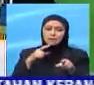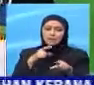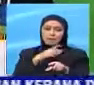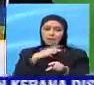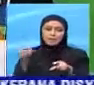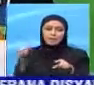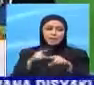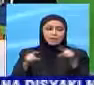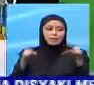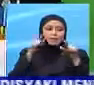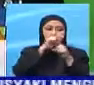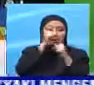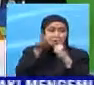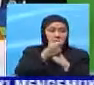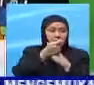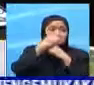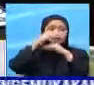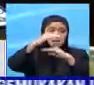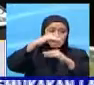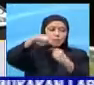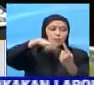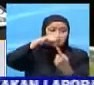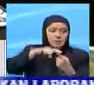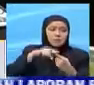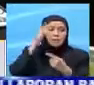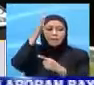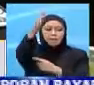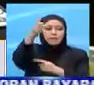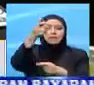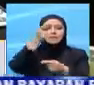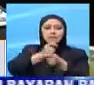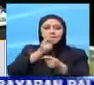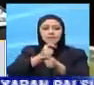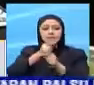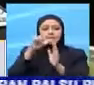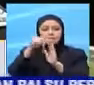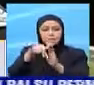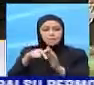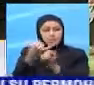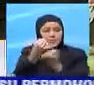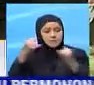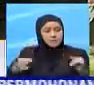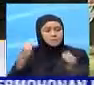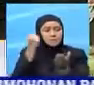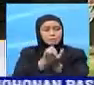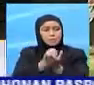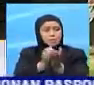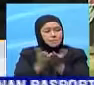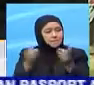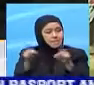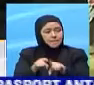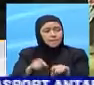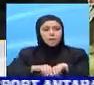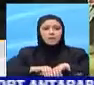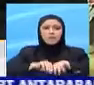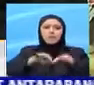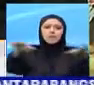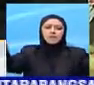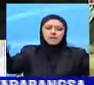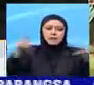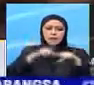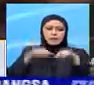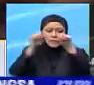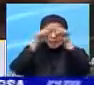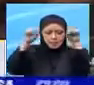akan ditentukan kemudian. Mulai 1.8 sahaja. Jabatan Imigresen juga akan memperluas penggunaan sistem Stolen